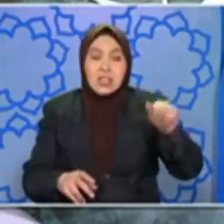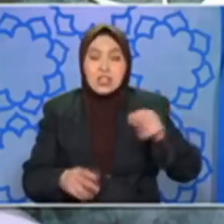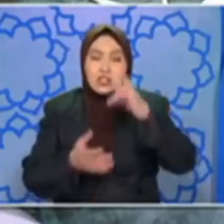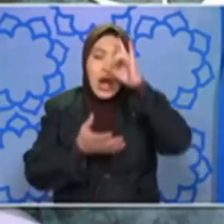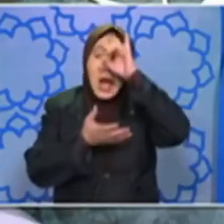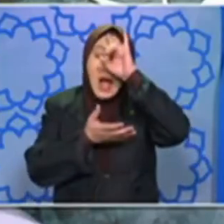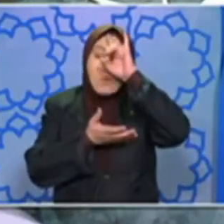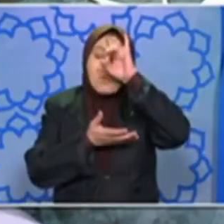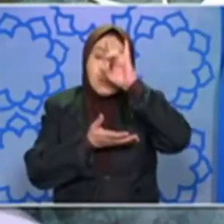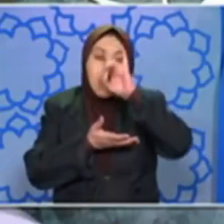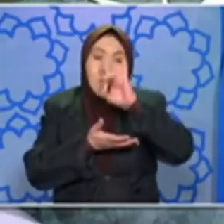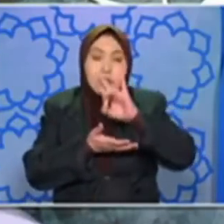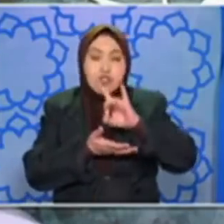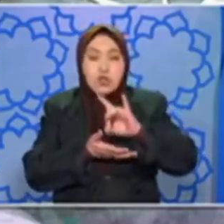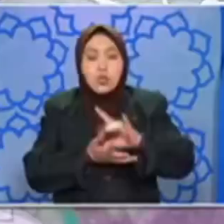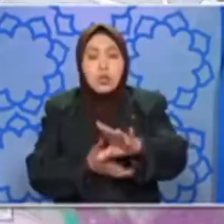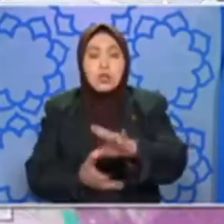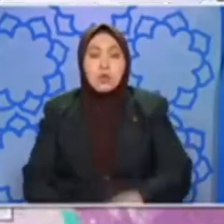minasyaitanirrajim.